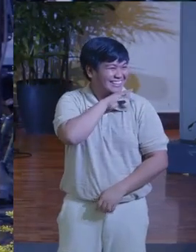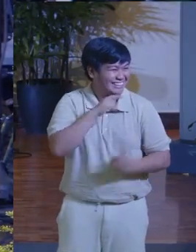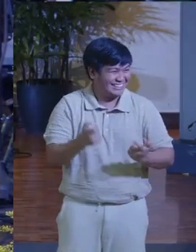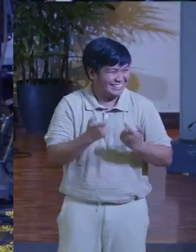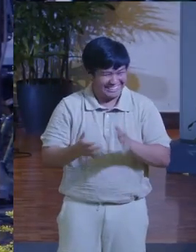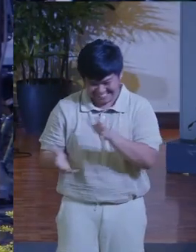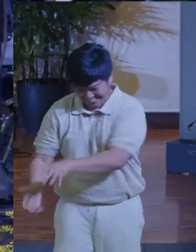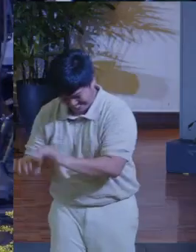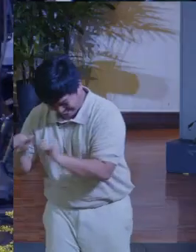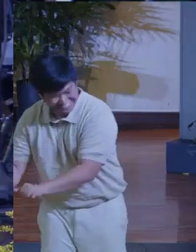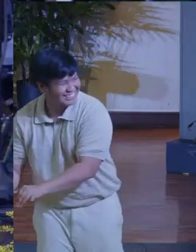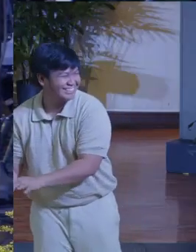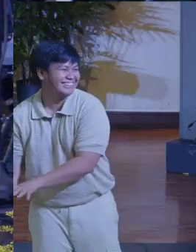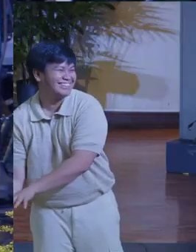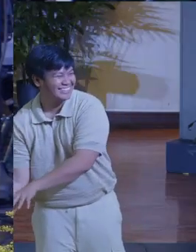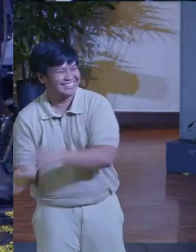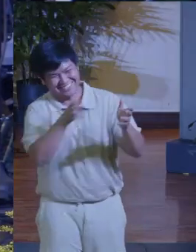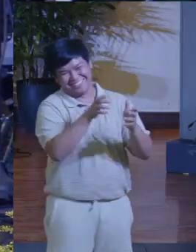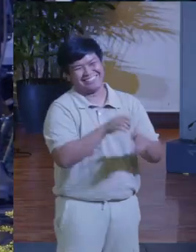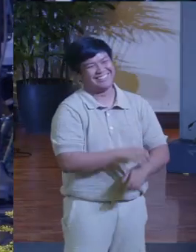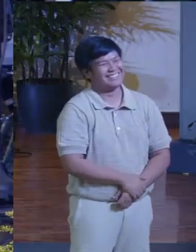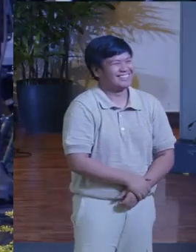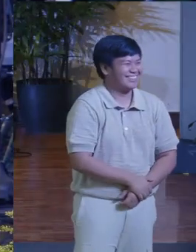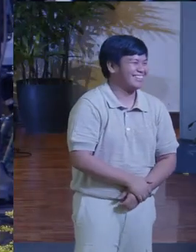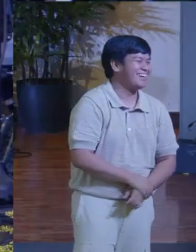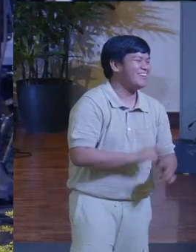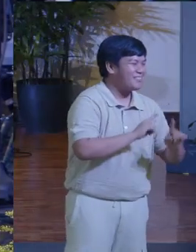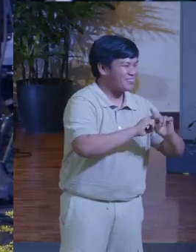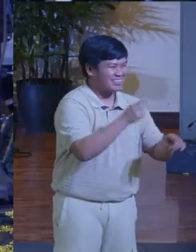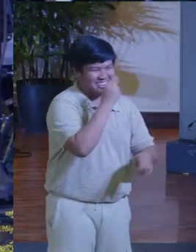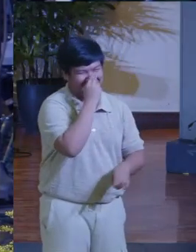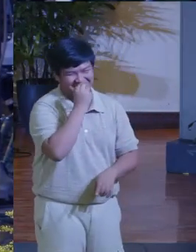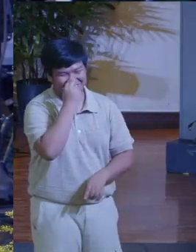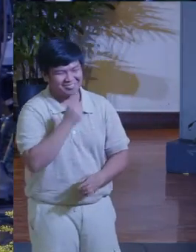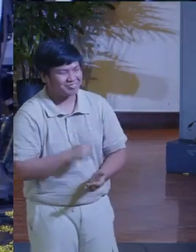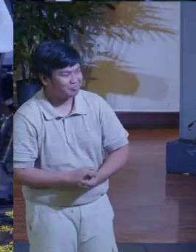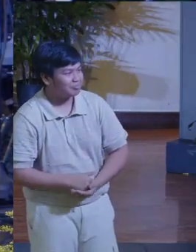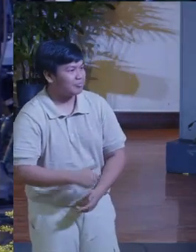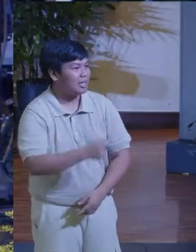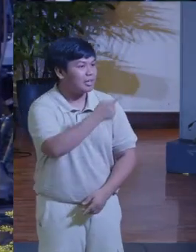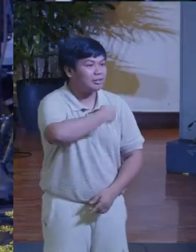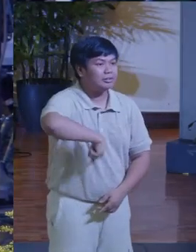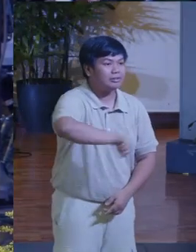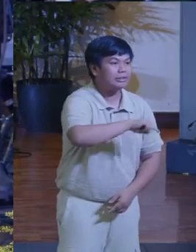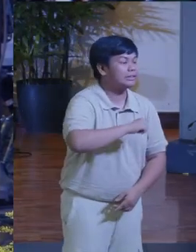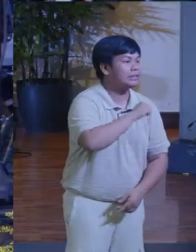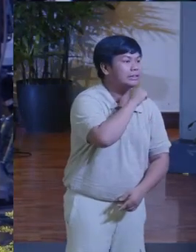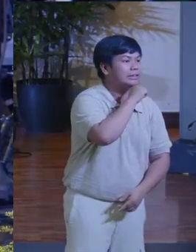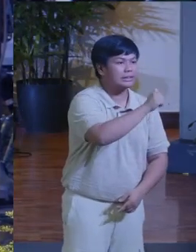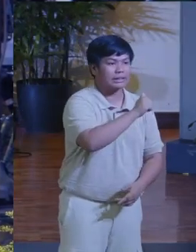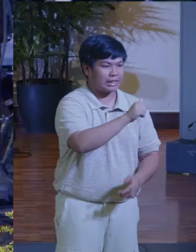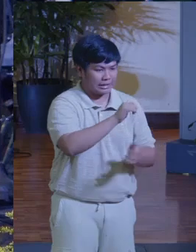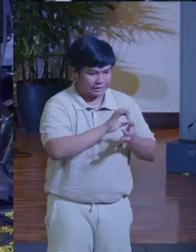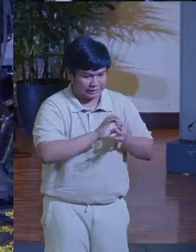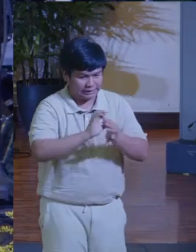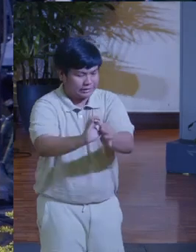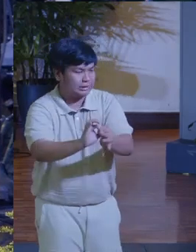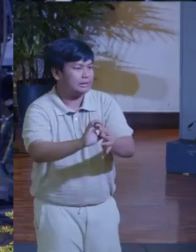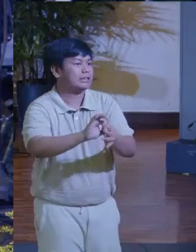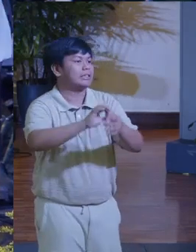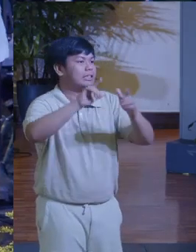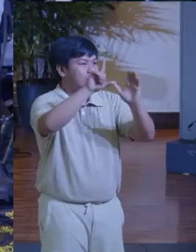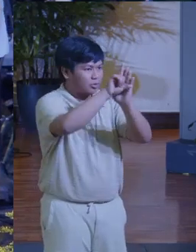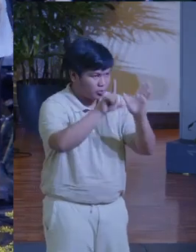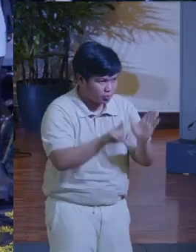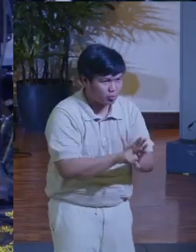Sabi sa Romans 6:15, what then? Are we to sin because we are not under law but under grace?